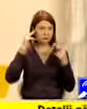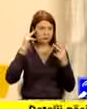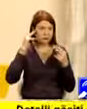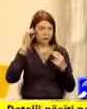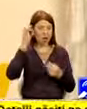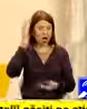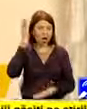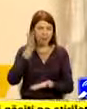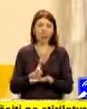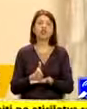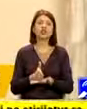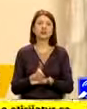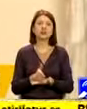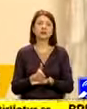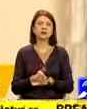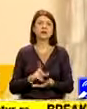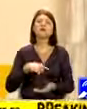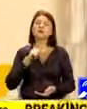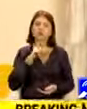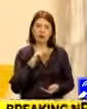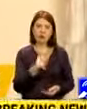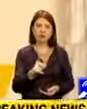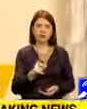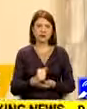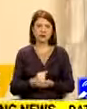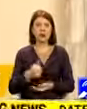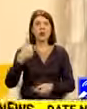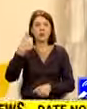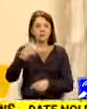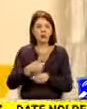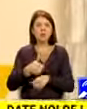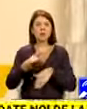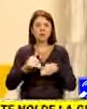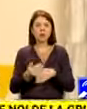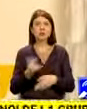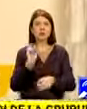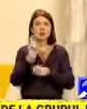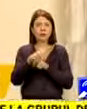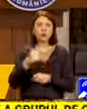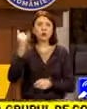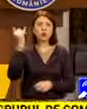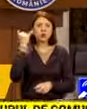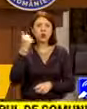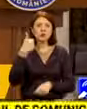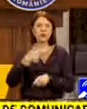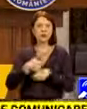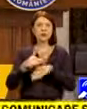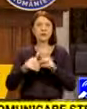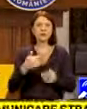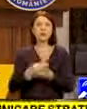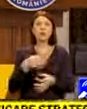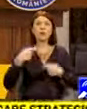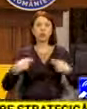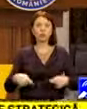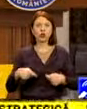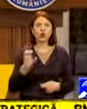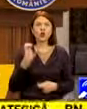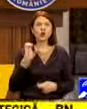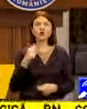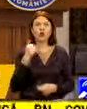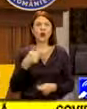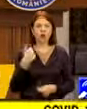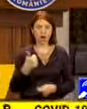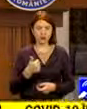am decis să-l desemnez drept candidat pentru funcția de prim-ministru pe domnul Nicolae